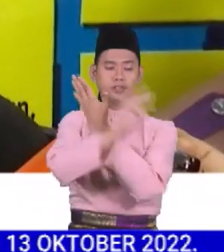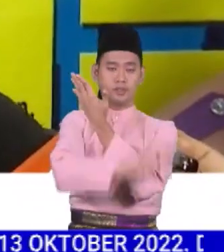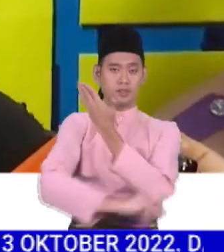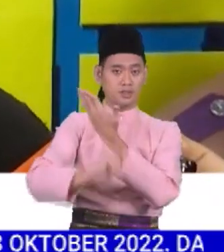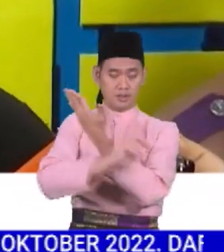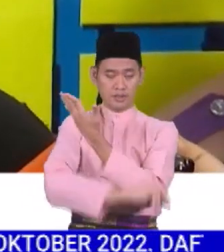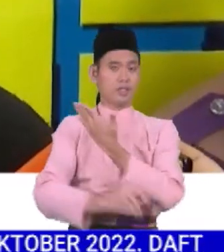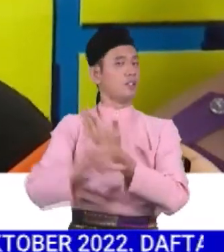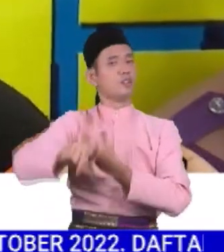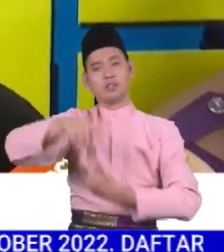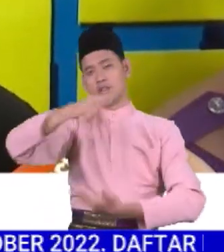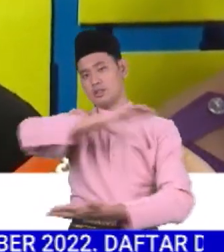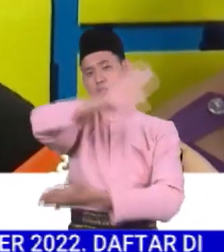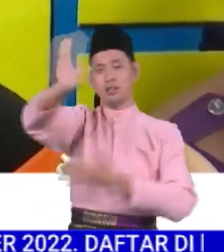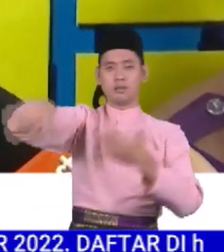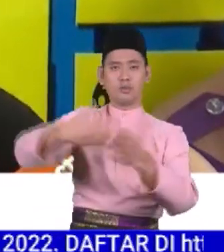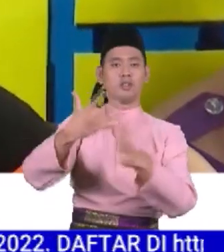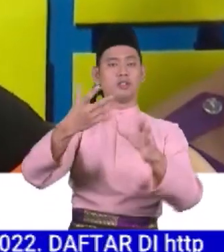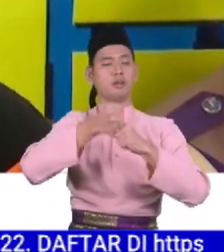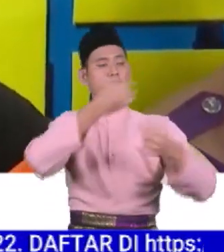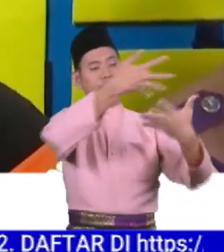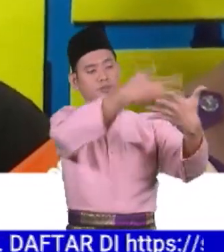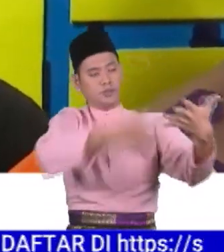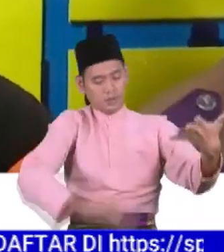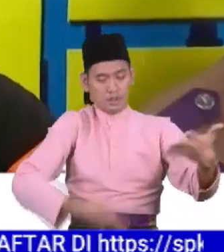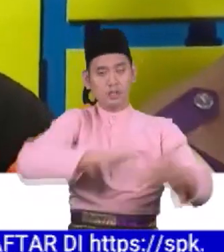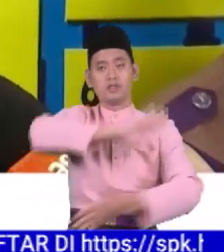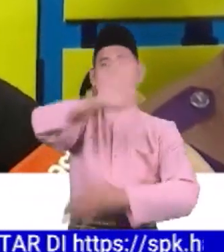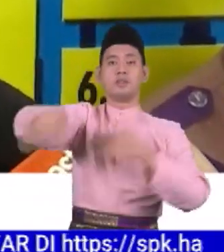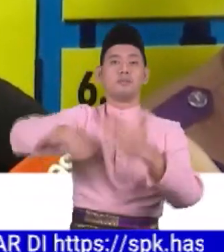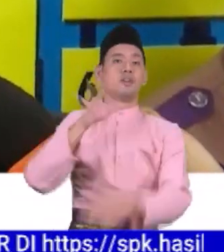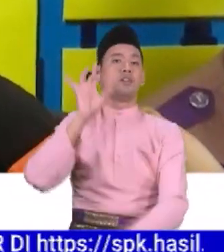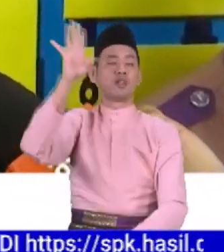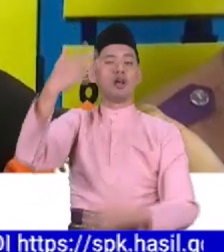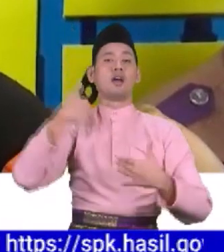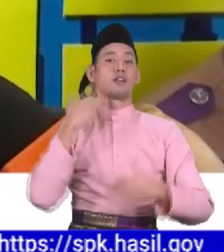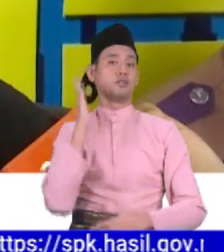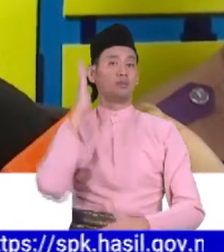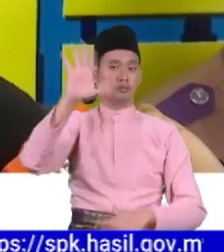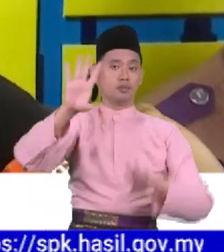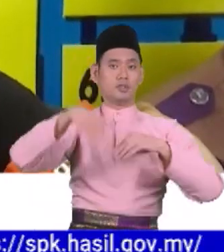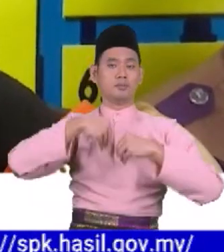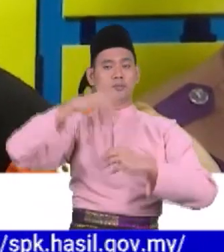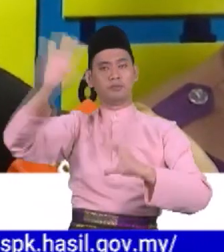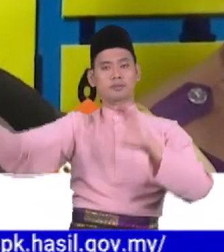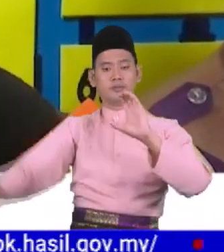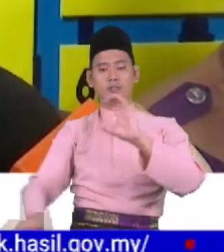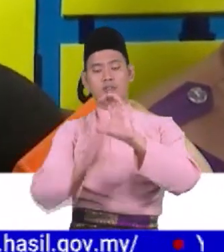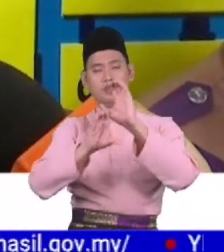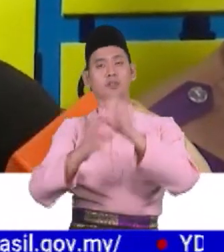Jadi semua negeri insyaAllah akan mendapat tambahan peruntukan dan